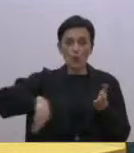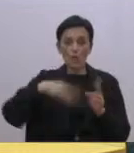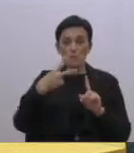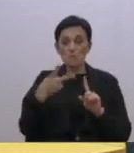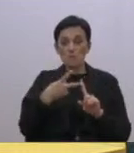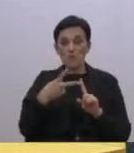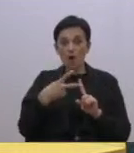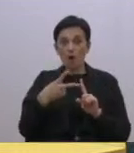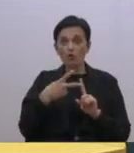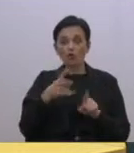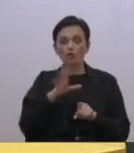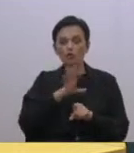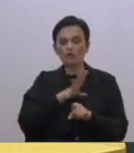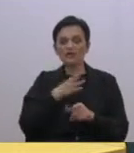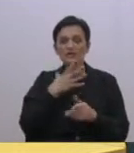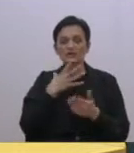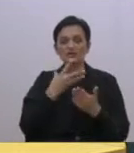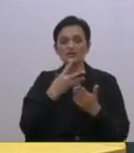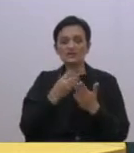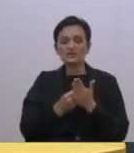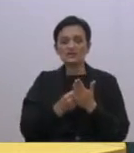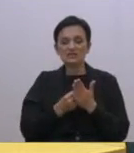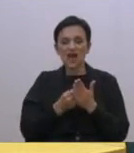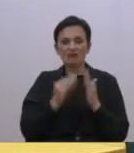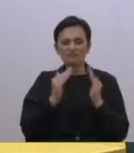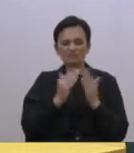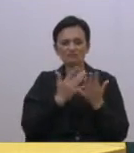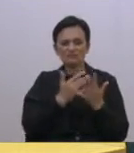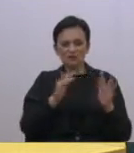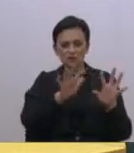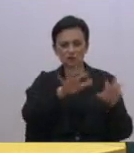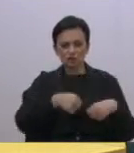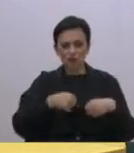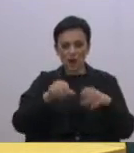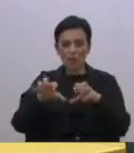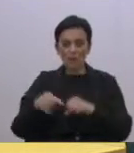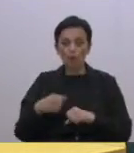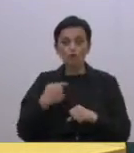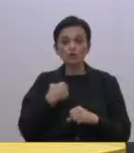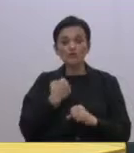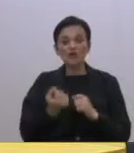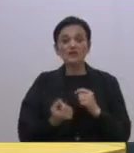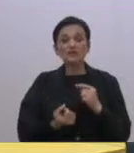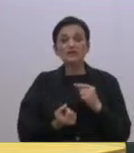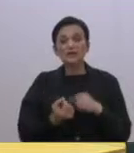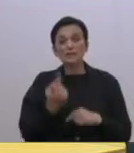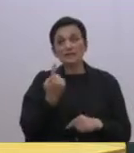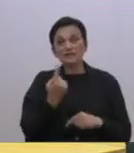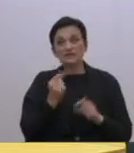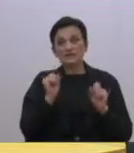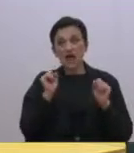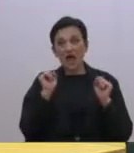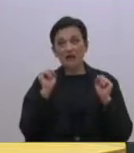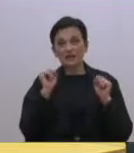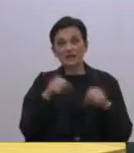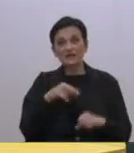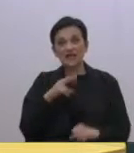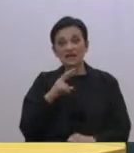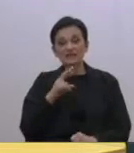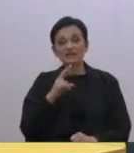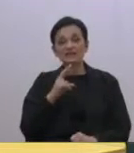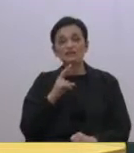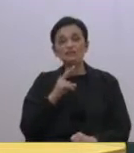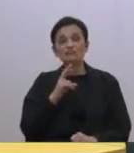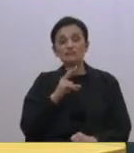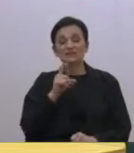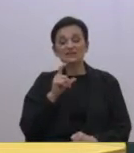მეორე დეკრეტი იყო საკუთრების ჩამორთმევა. ანუ ჩვენ საიდან შევიძლება დავიწყოთ დესოვიეტიზაცია,